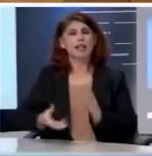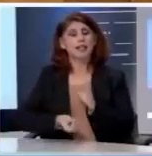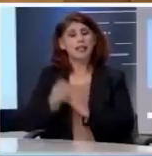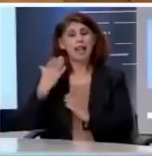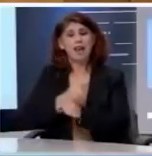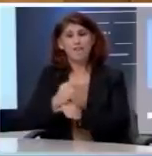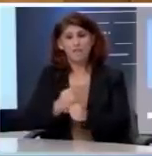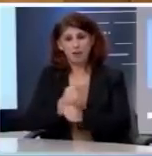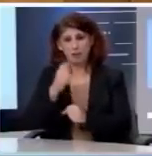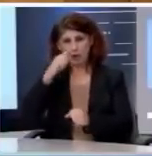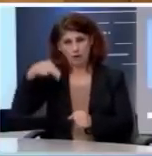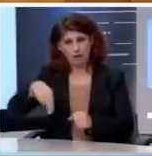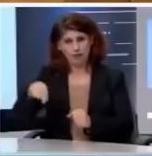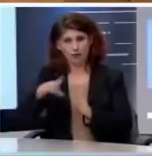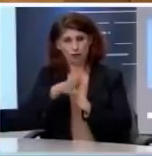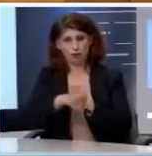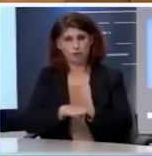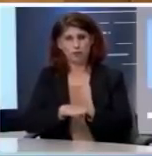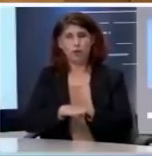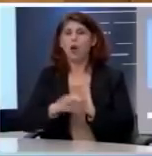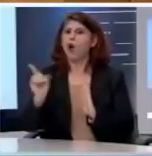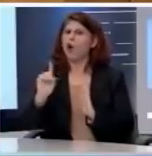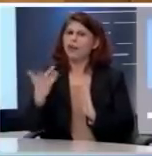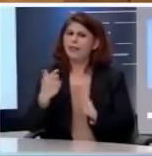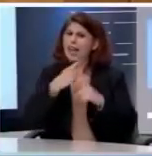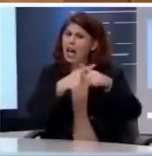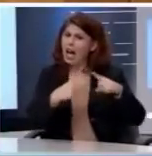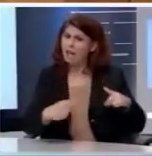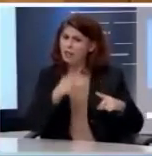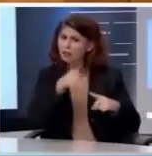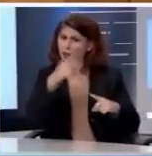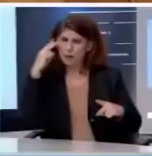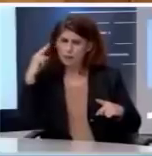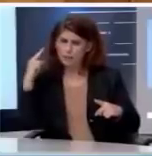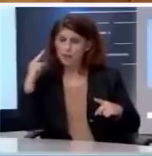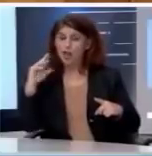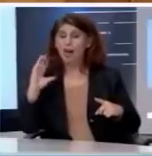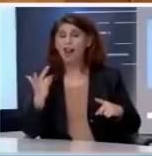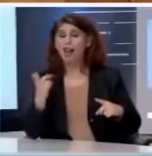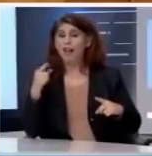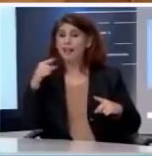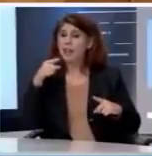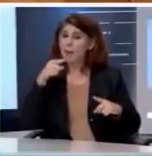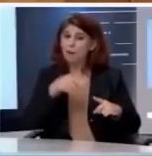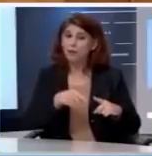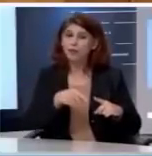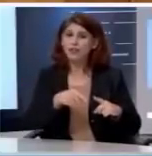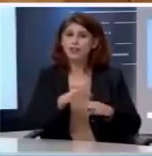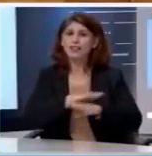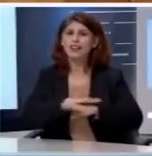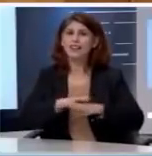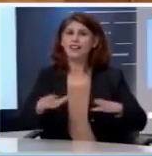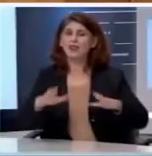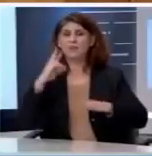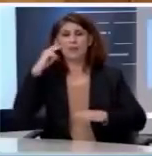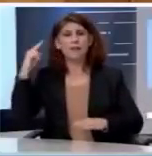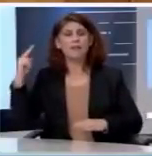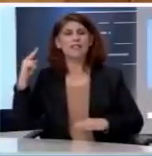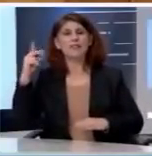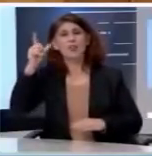της Novartis στο σύστημα? Όχι γιατί το Harvard είναι αυτό που είναι, αλλά γιατί από εκεί είχε αποφοιτήσει ο Αντώνης